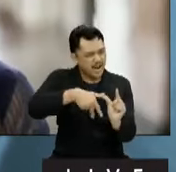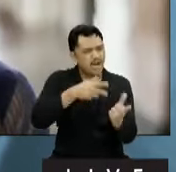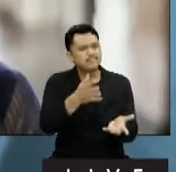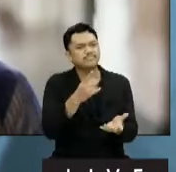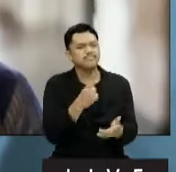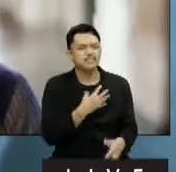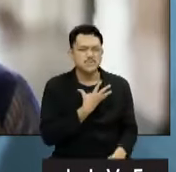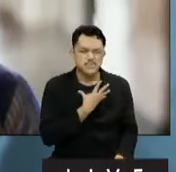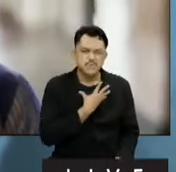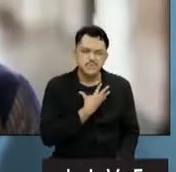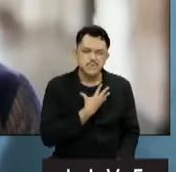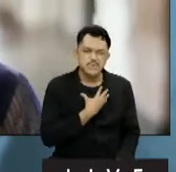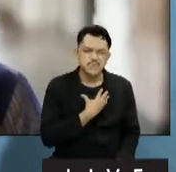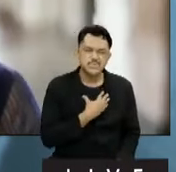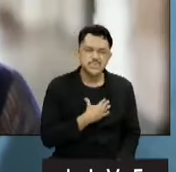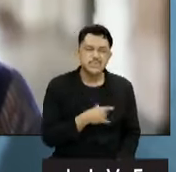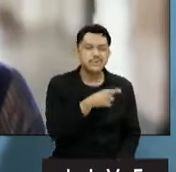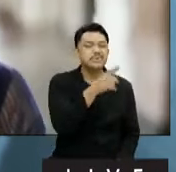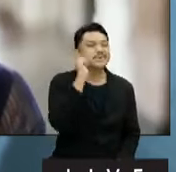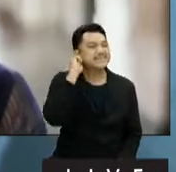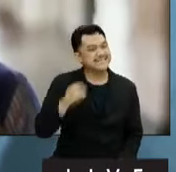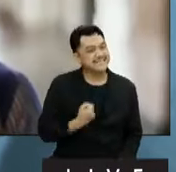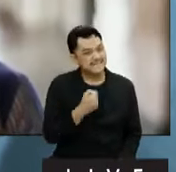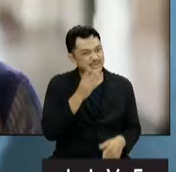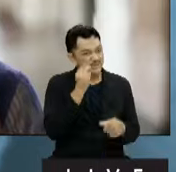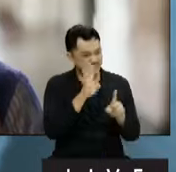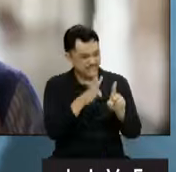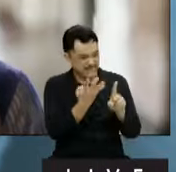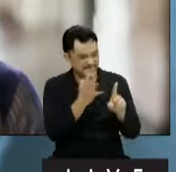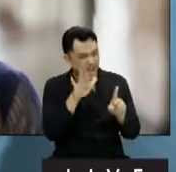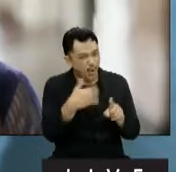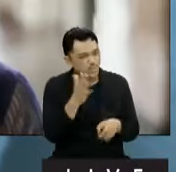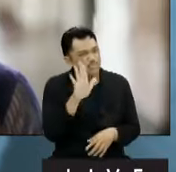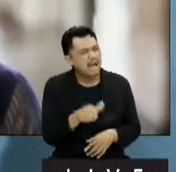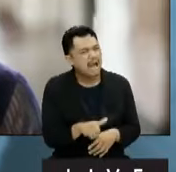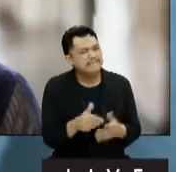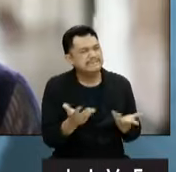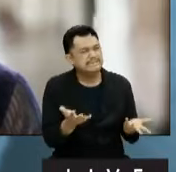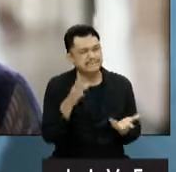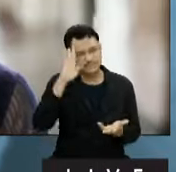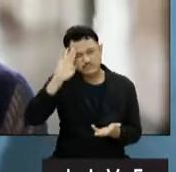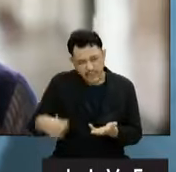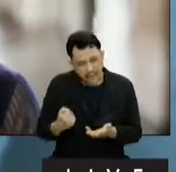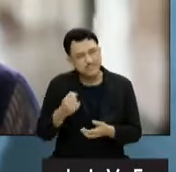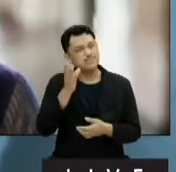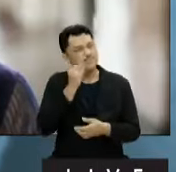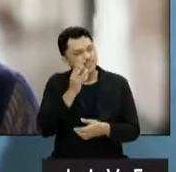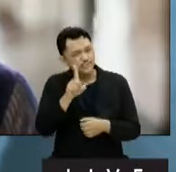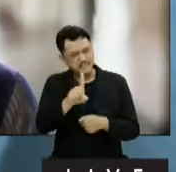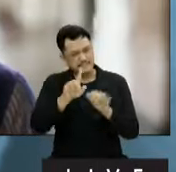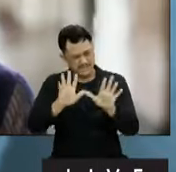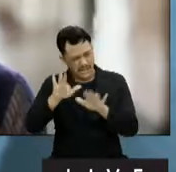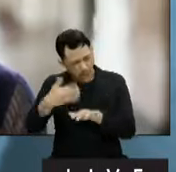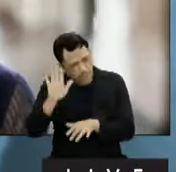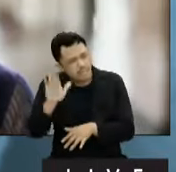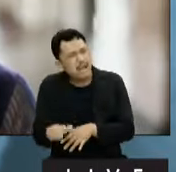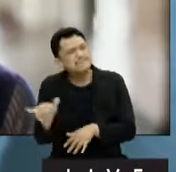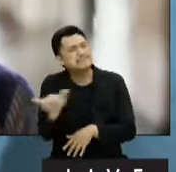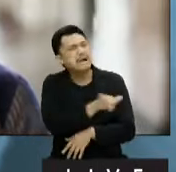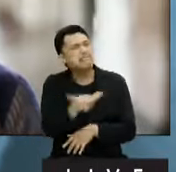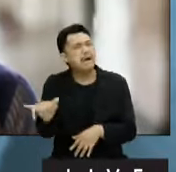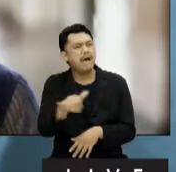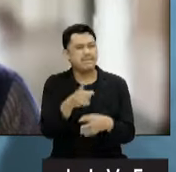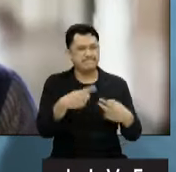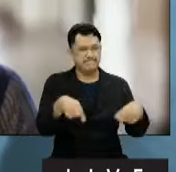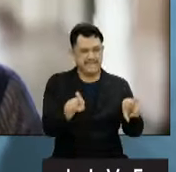Sulawesi Utara tadi, sungguh memilukan begitu, Mbak Auli. Istri masih berusia 14 tahun, tapi setelah kita coba identifikasi, suami juga ternyata masih